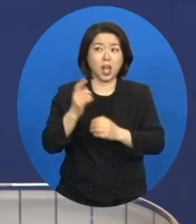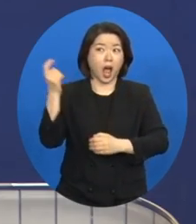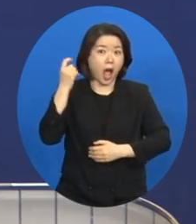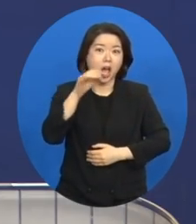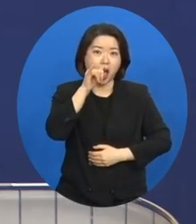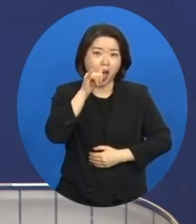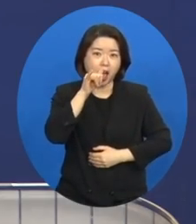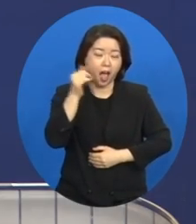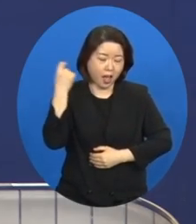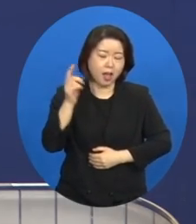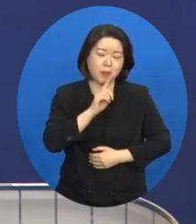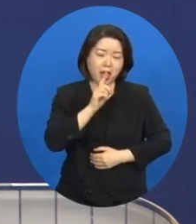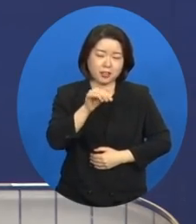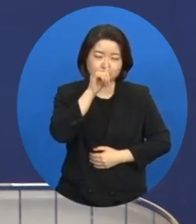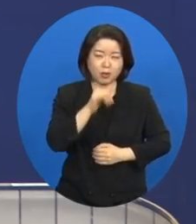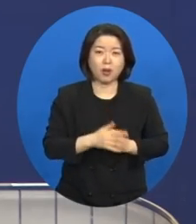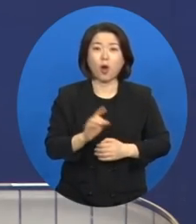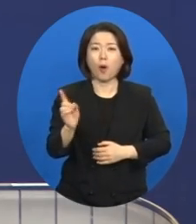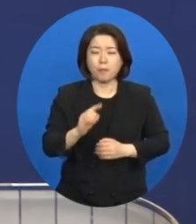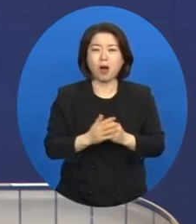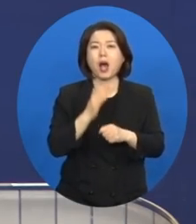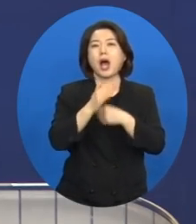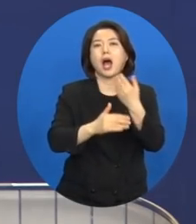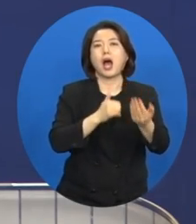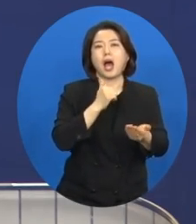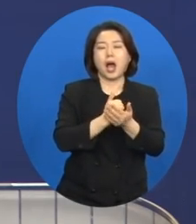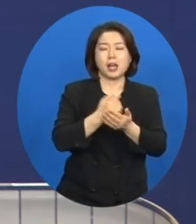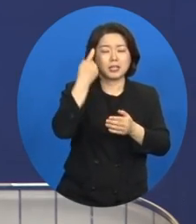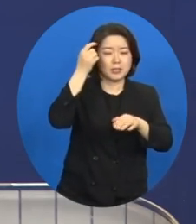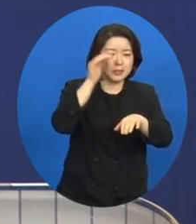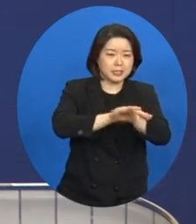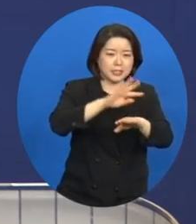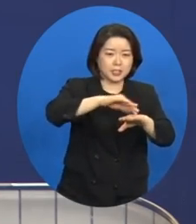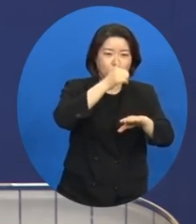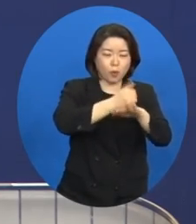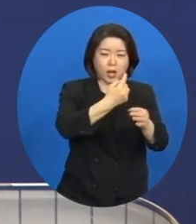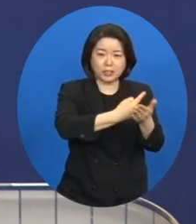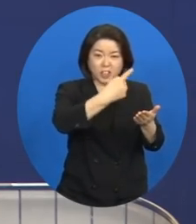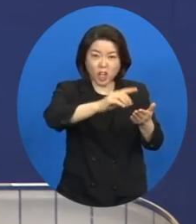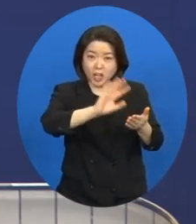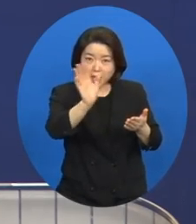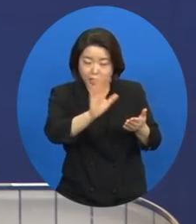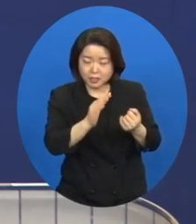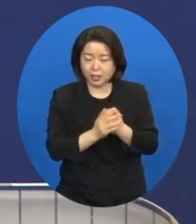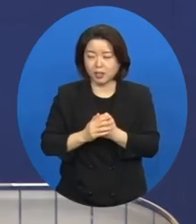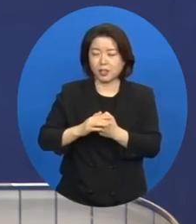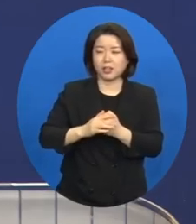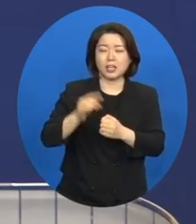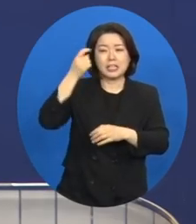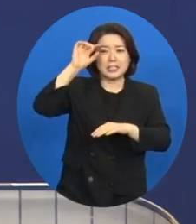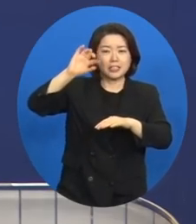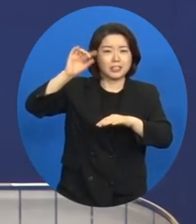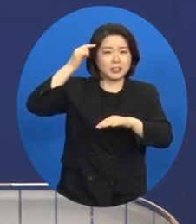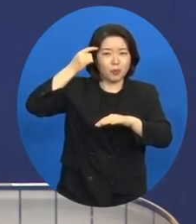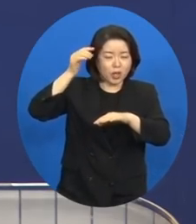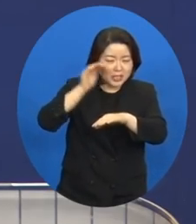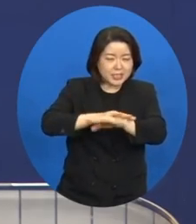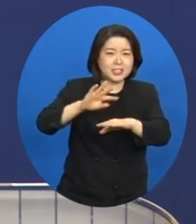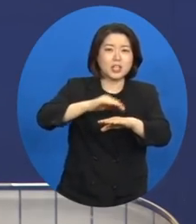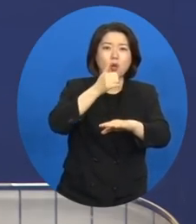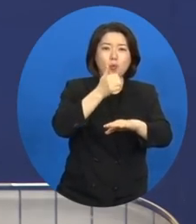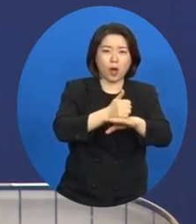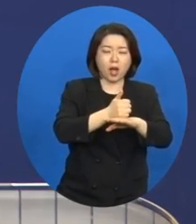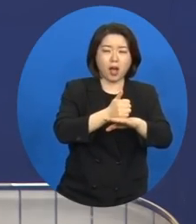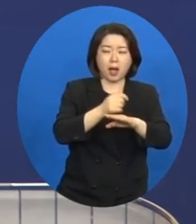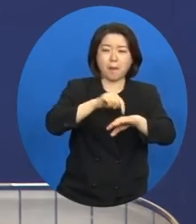있었어요. 그때 그게 뭐였냐면 이거였습니다. 하나님이 솔로몬을 떠난 것이 아니라 솔로몬의 마음이 하나님을 떠난